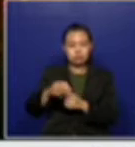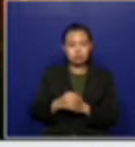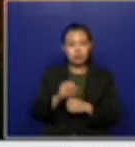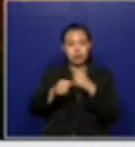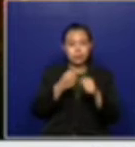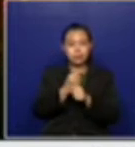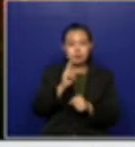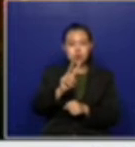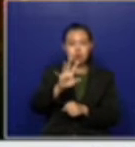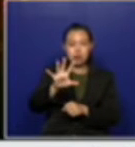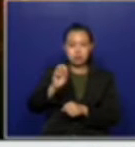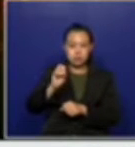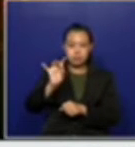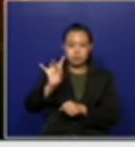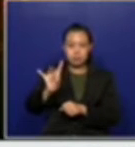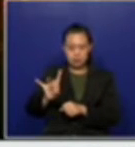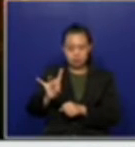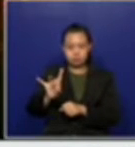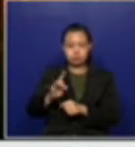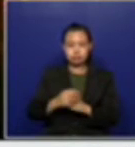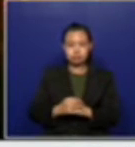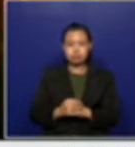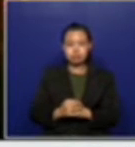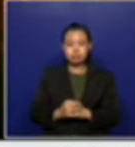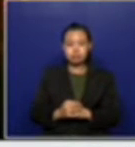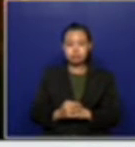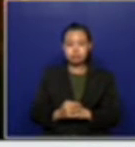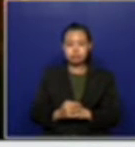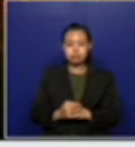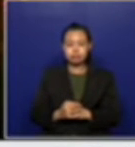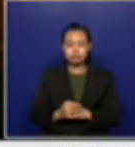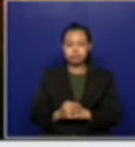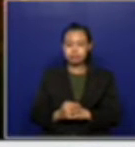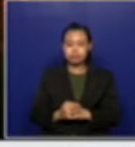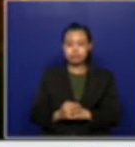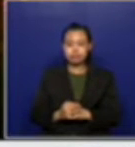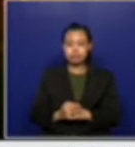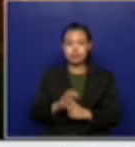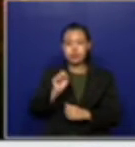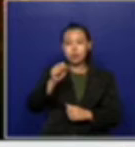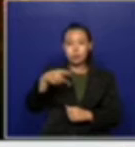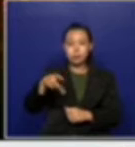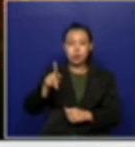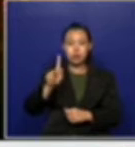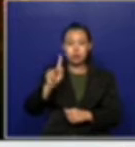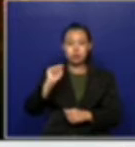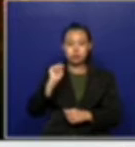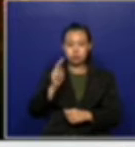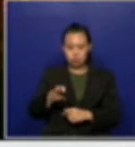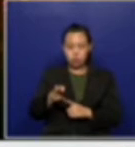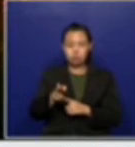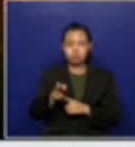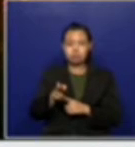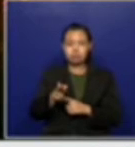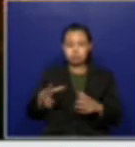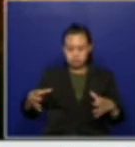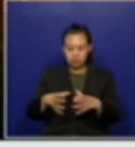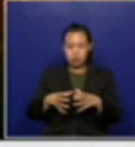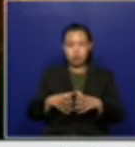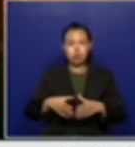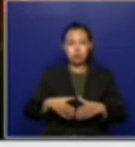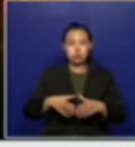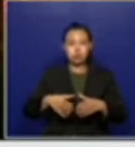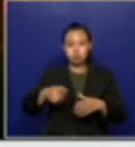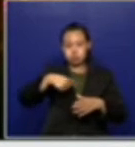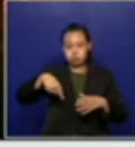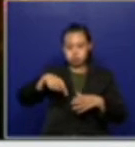2558ได้มีการจัดตั้งสภาขับเคลื่อนการปฏิรูปประเทศหรือสปท.ตามด้วยการตั้งคณะกรรมการ